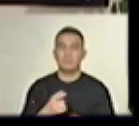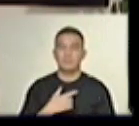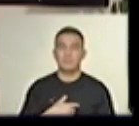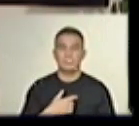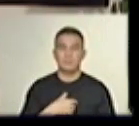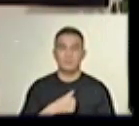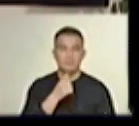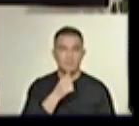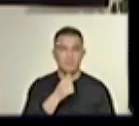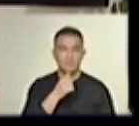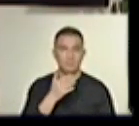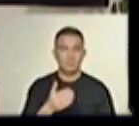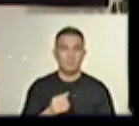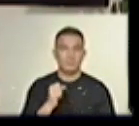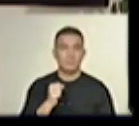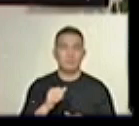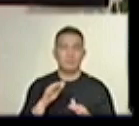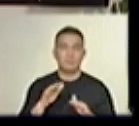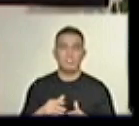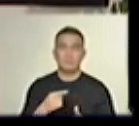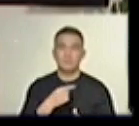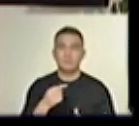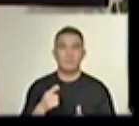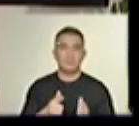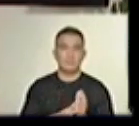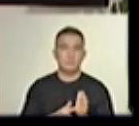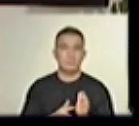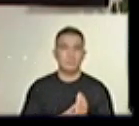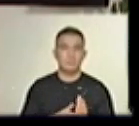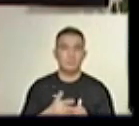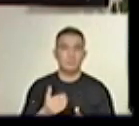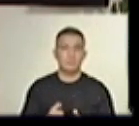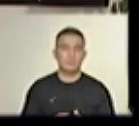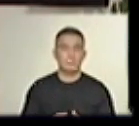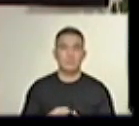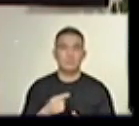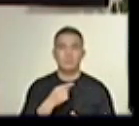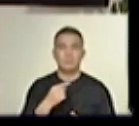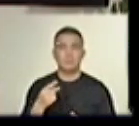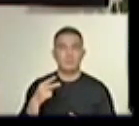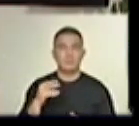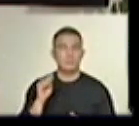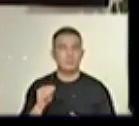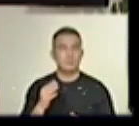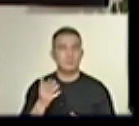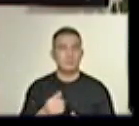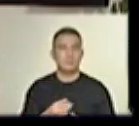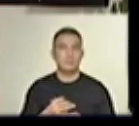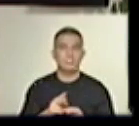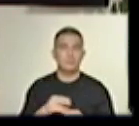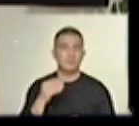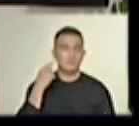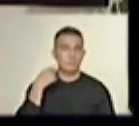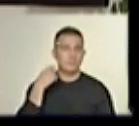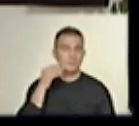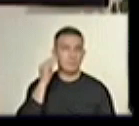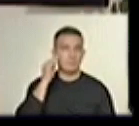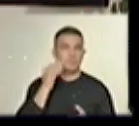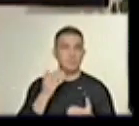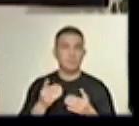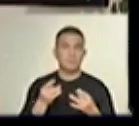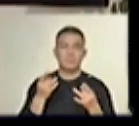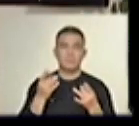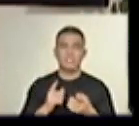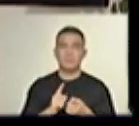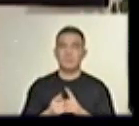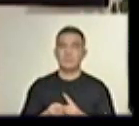qilingchi. A ning o'rniga minus 7 ni, B ning o'rniga minus 20 ni qo'ying. Bunda ham ifodani soddalashgan holatini yozib